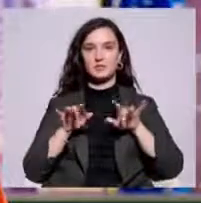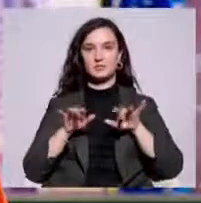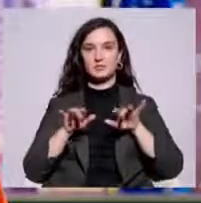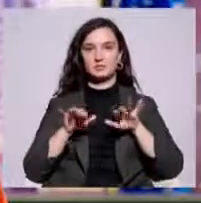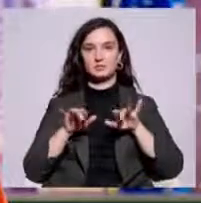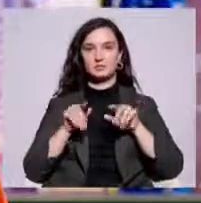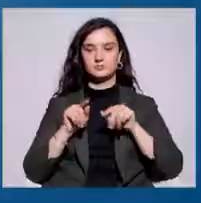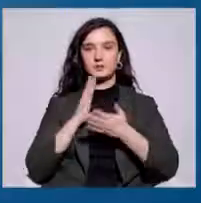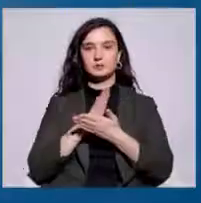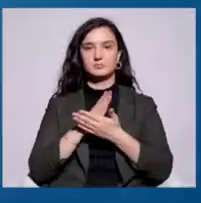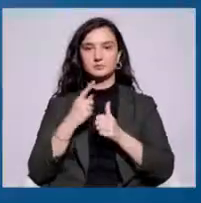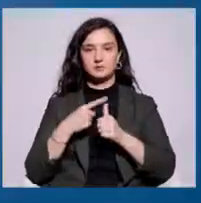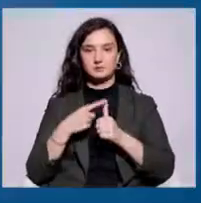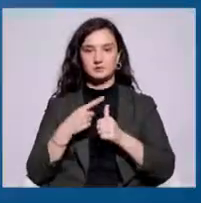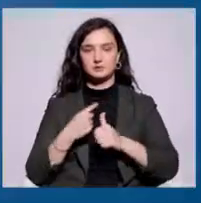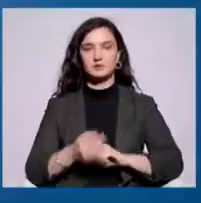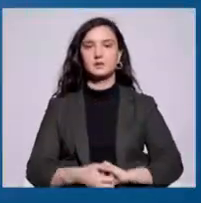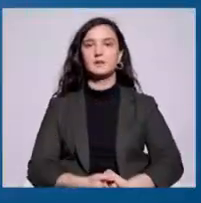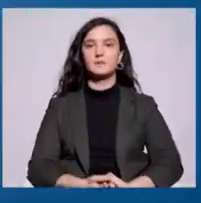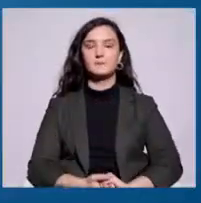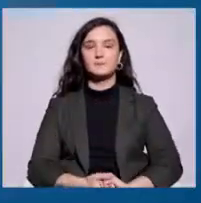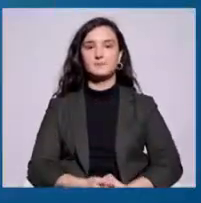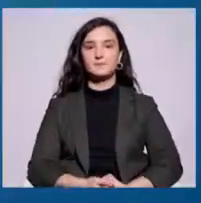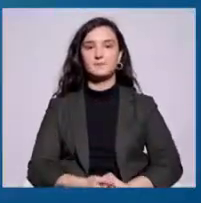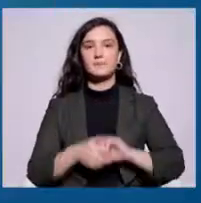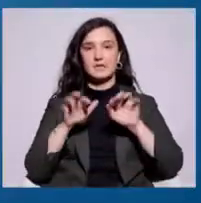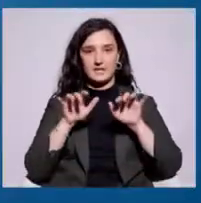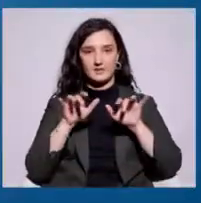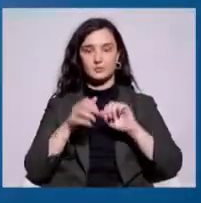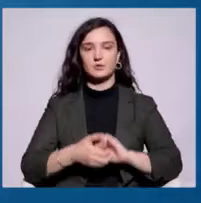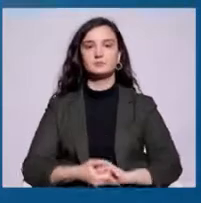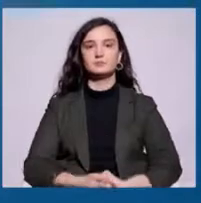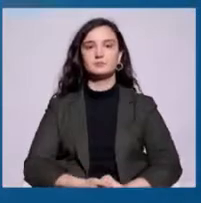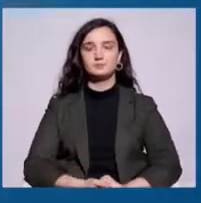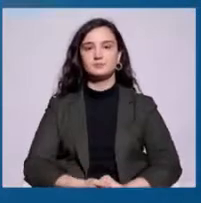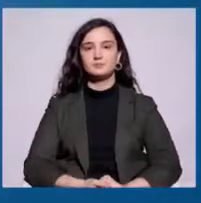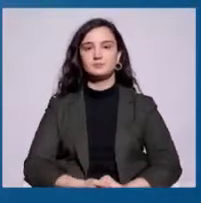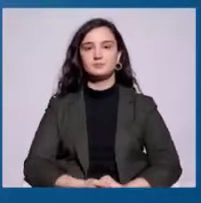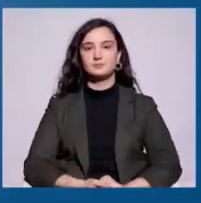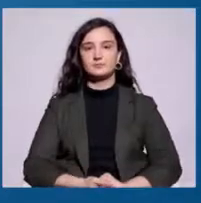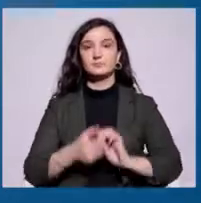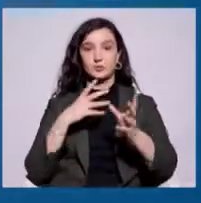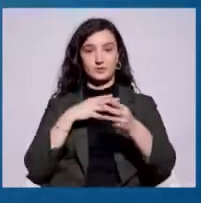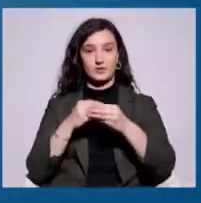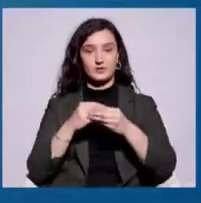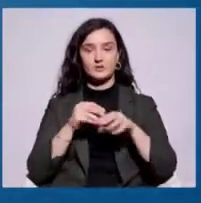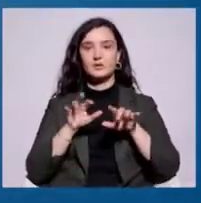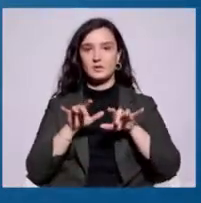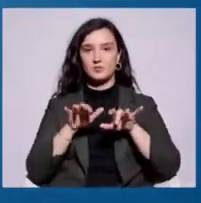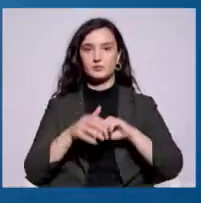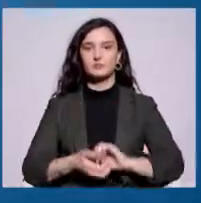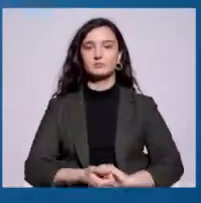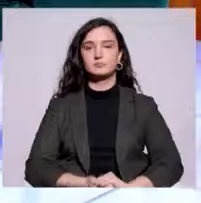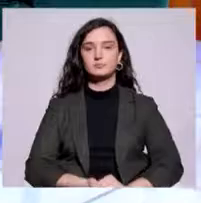Noun. Keyboard, არსებითი სახელი, კლავიატურა. Together,